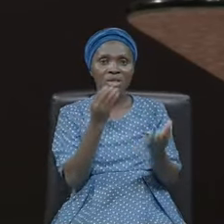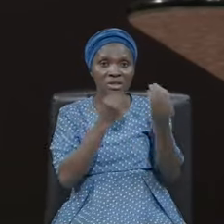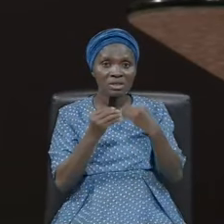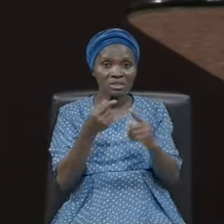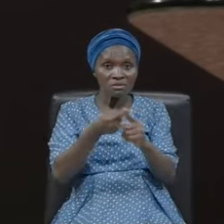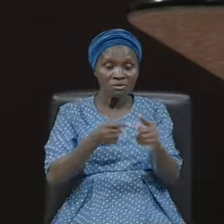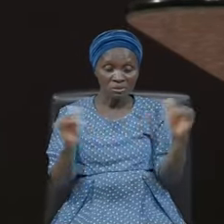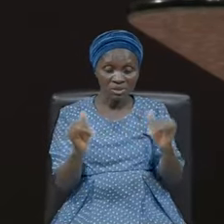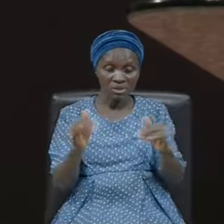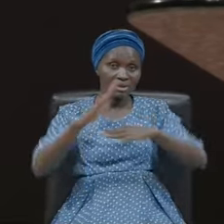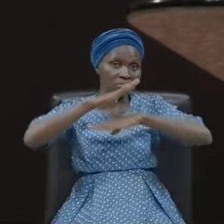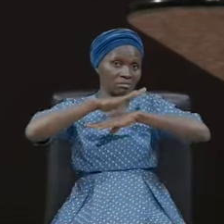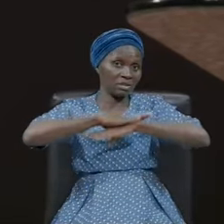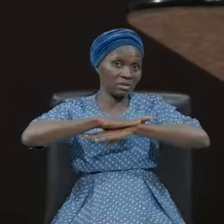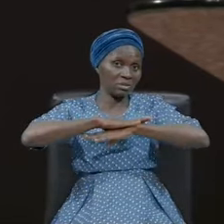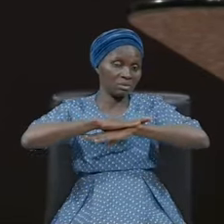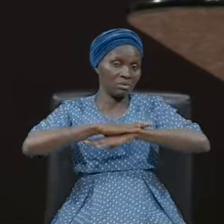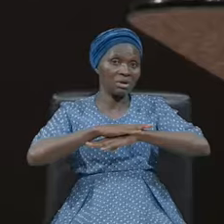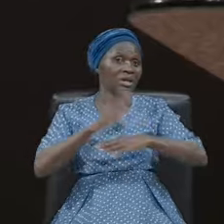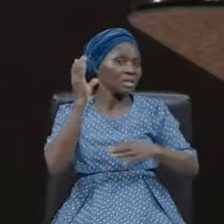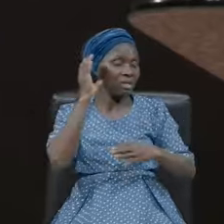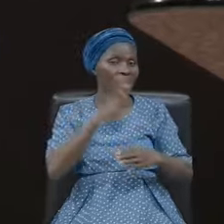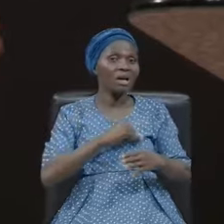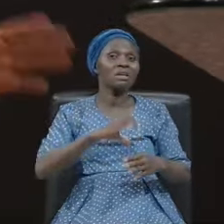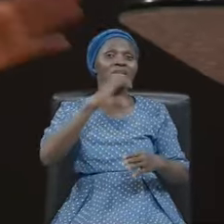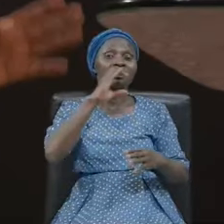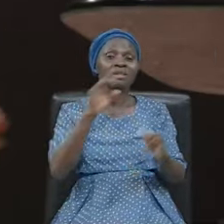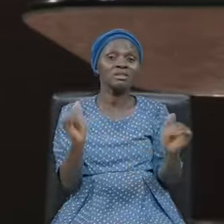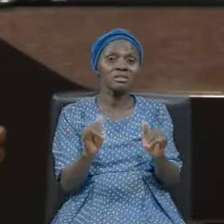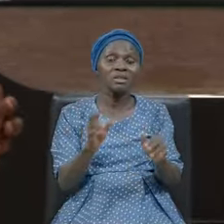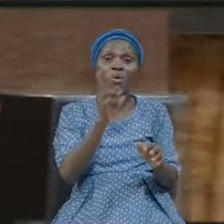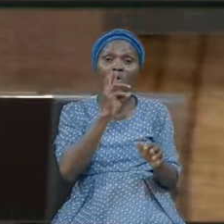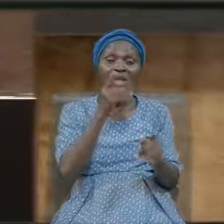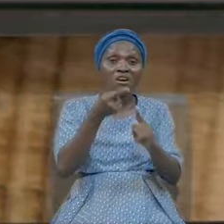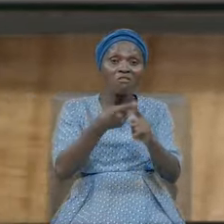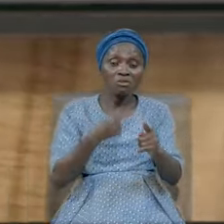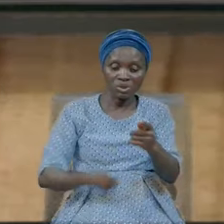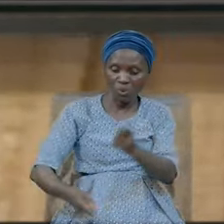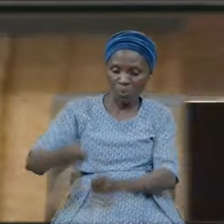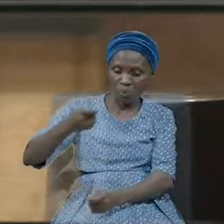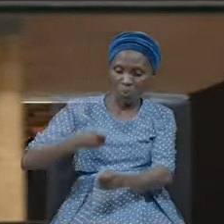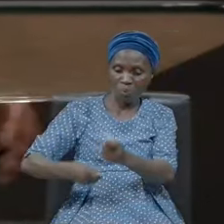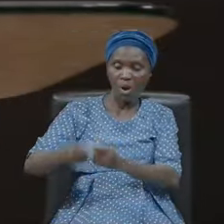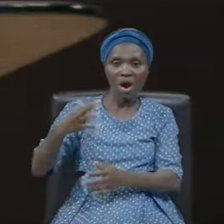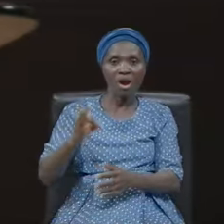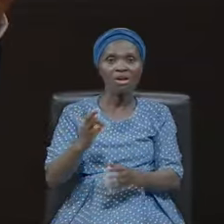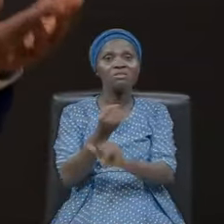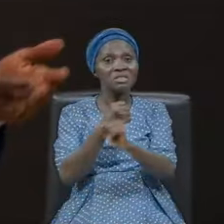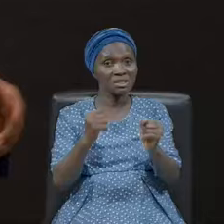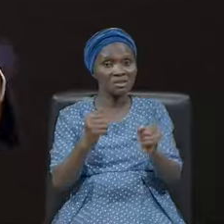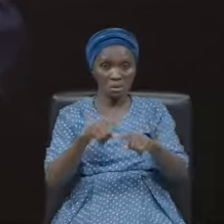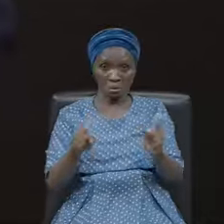la même table, qui boit de la même eau que vous, du puits du salut, mais